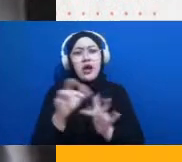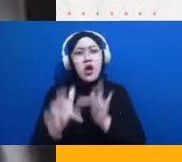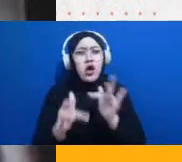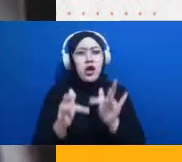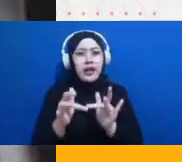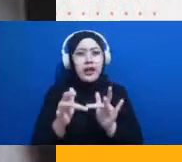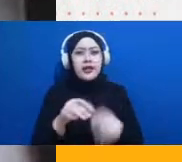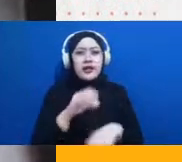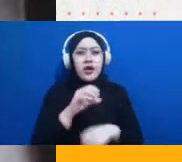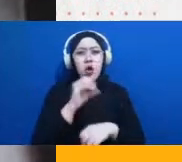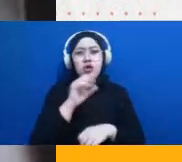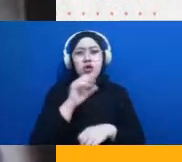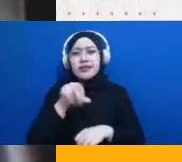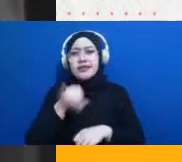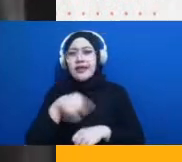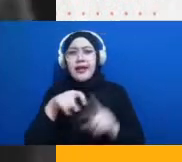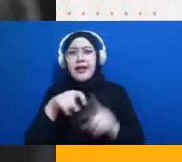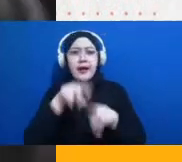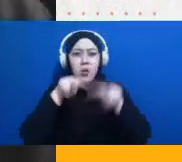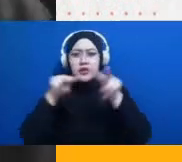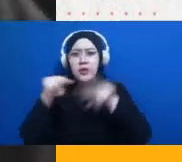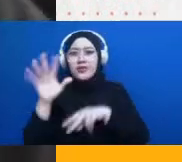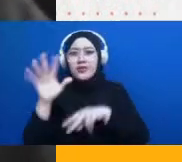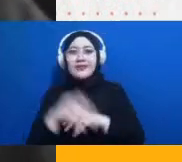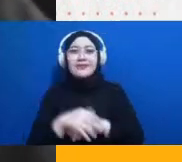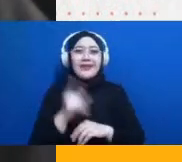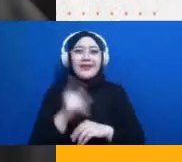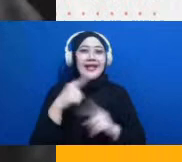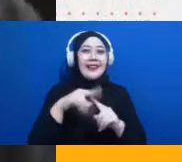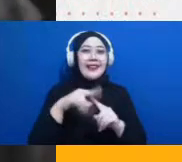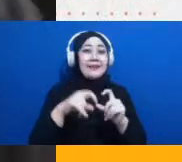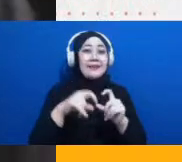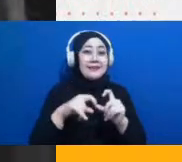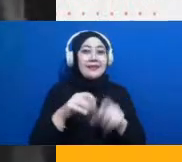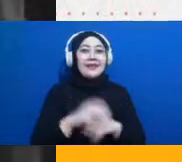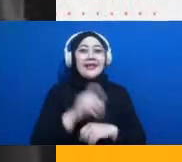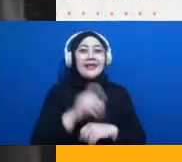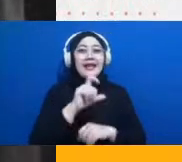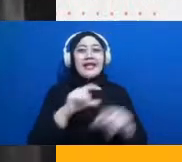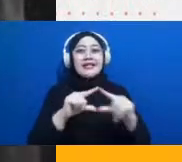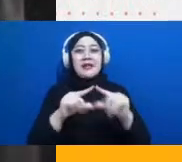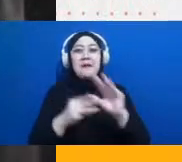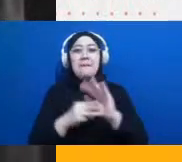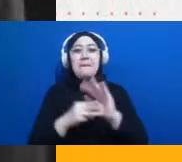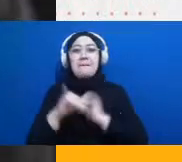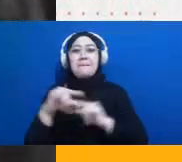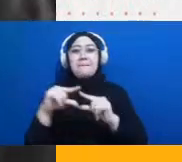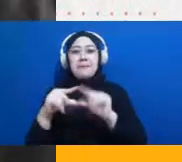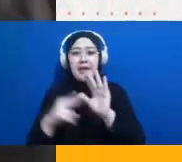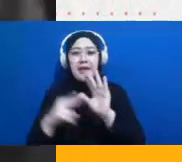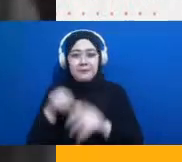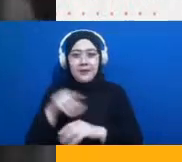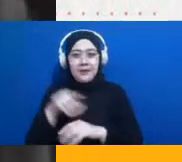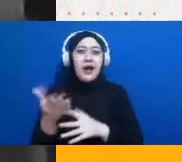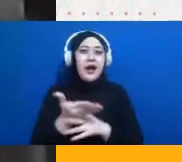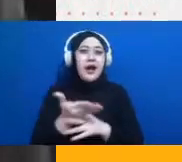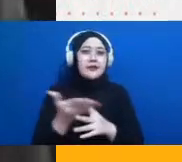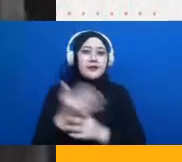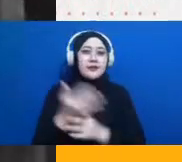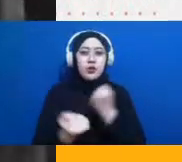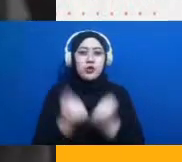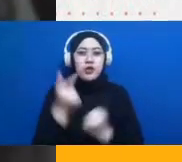dan jangan lupa tadi ada tipsnya, namanya tadi apa, tipsnya camilan ya. Jadi akses dari perusahaan itu hanya bisa mengakses